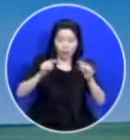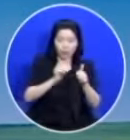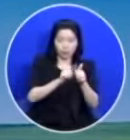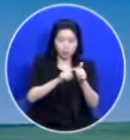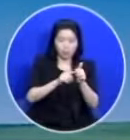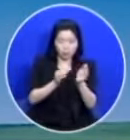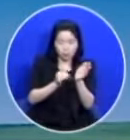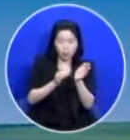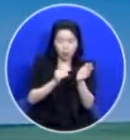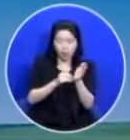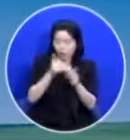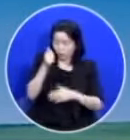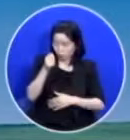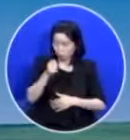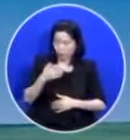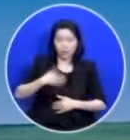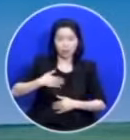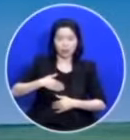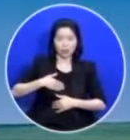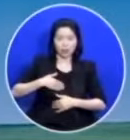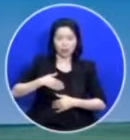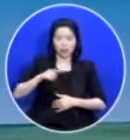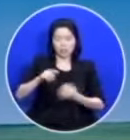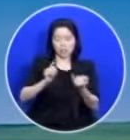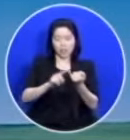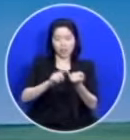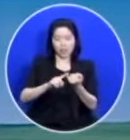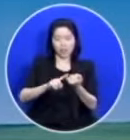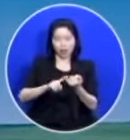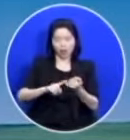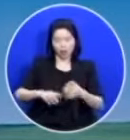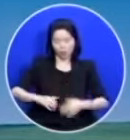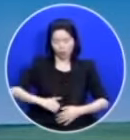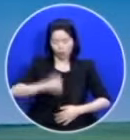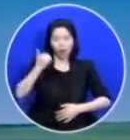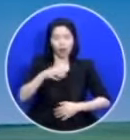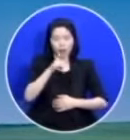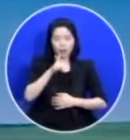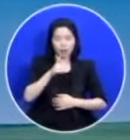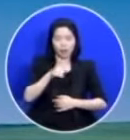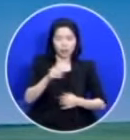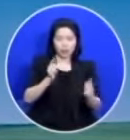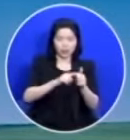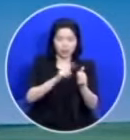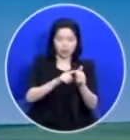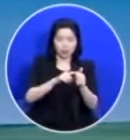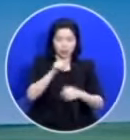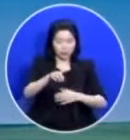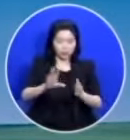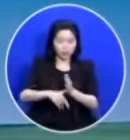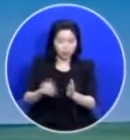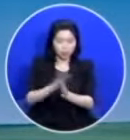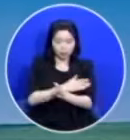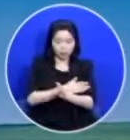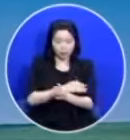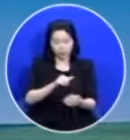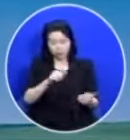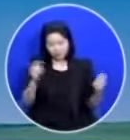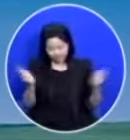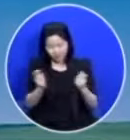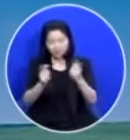알게 됐어요이 아내가 뒤집어진 거예요 남편하고 그때부터 는 죽기살기로 싸운 겁니다